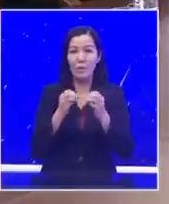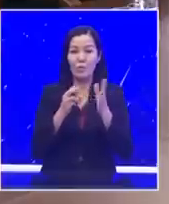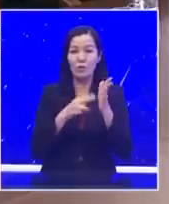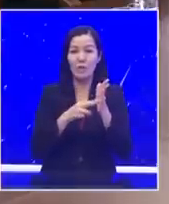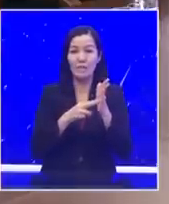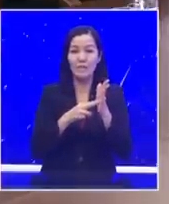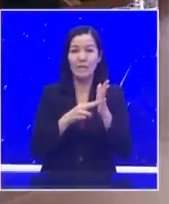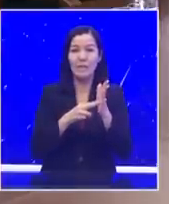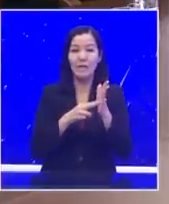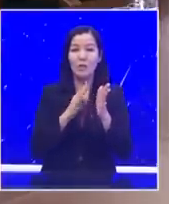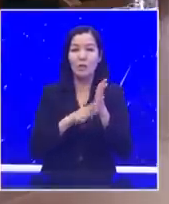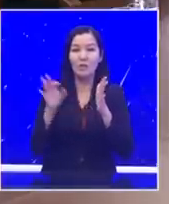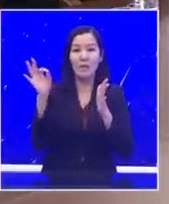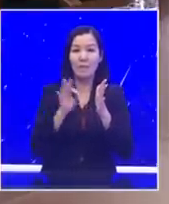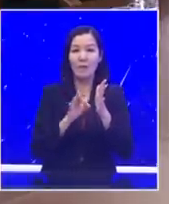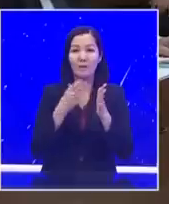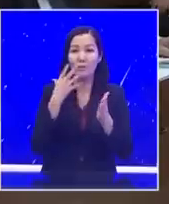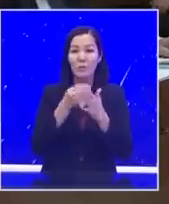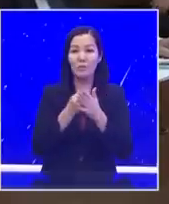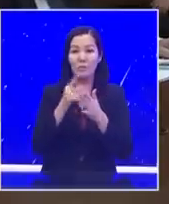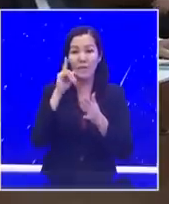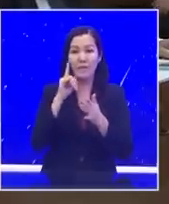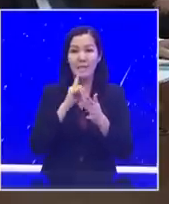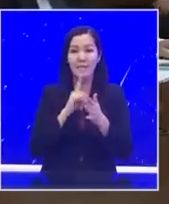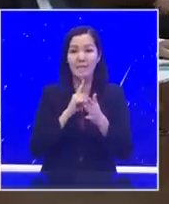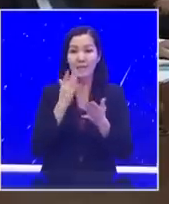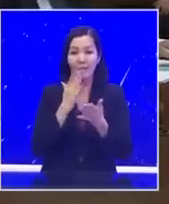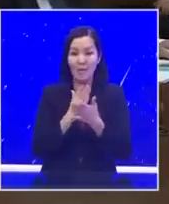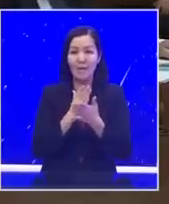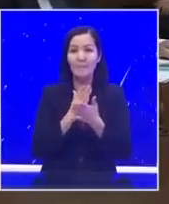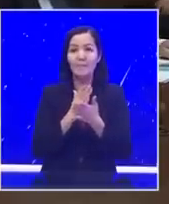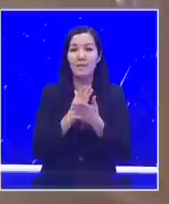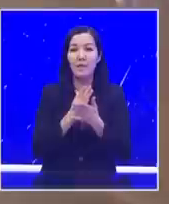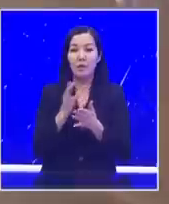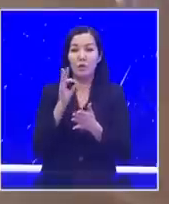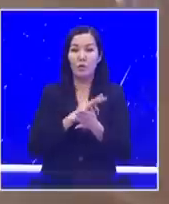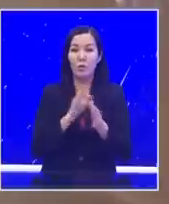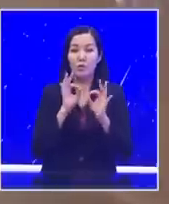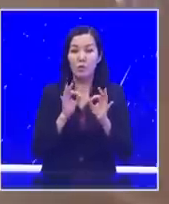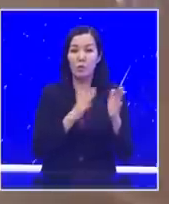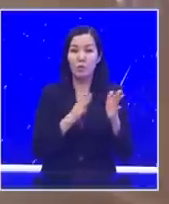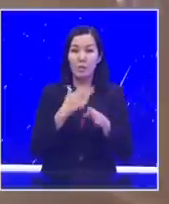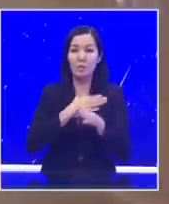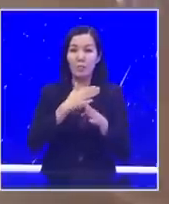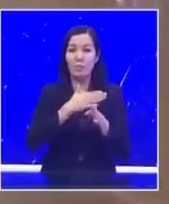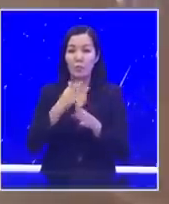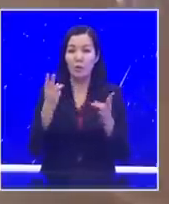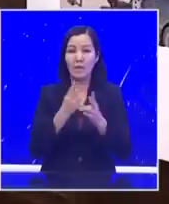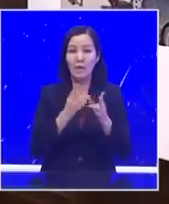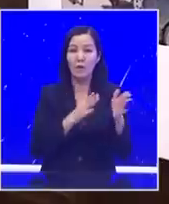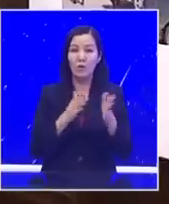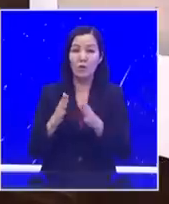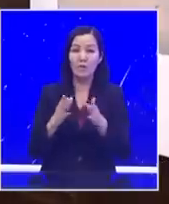17-сі, яки 90% өзімізде өндіріледі. Тек ұтымды ұйымдастыра білсе болғаны. Әрі әкім тұрақтандыру